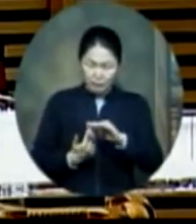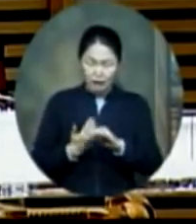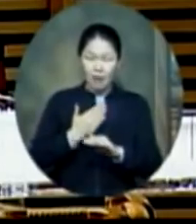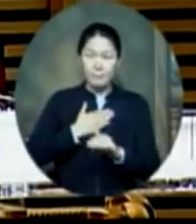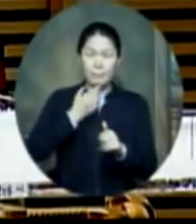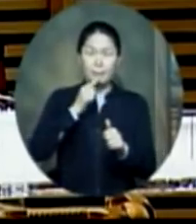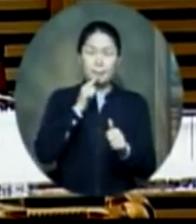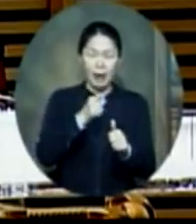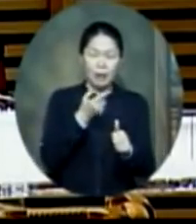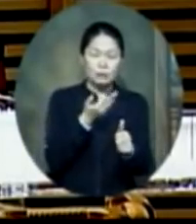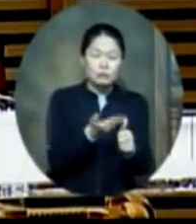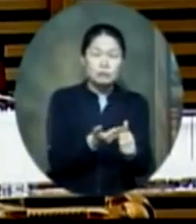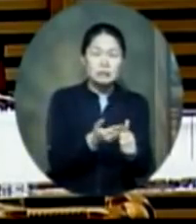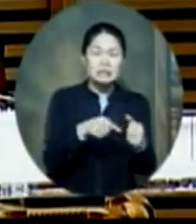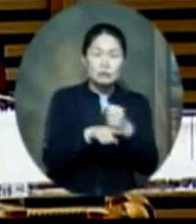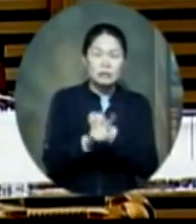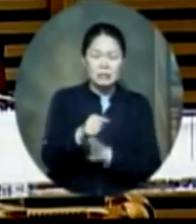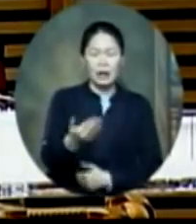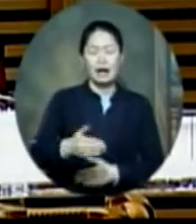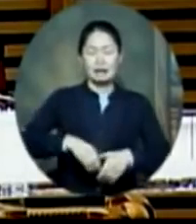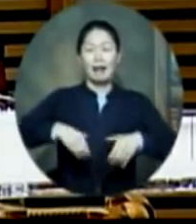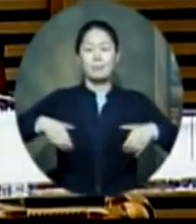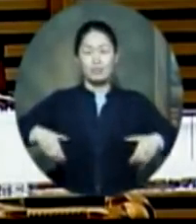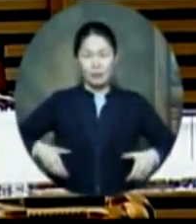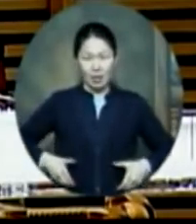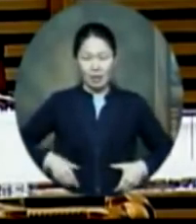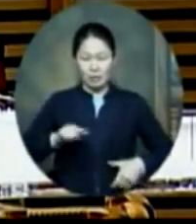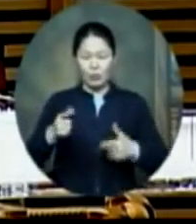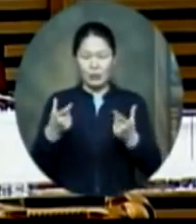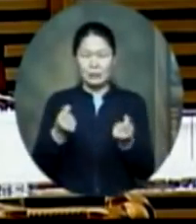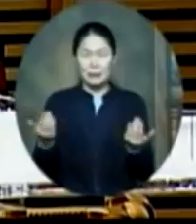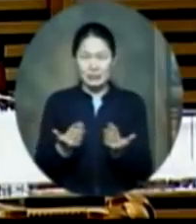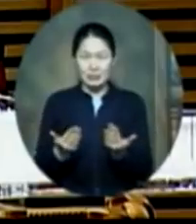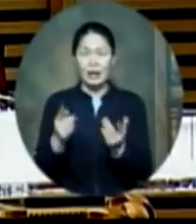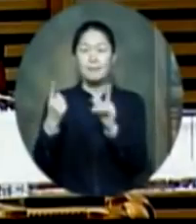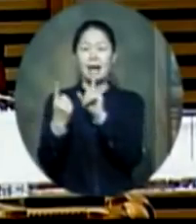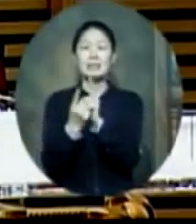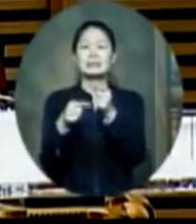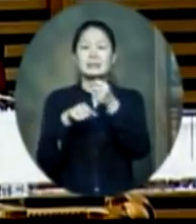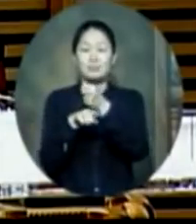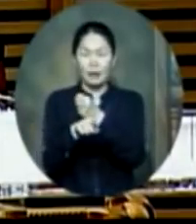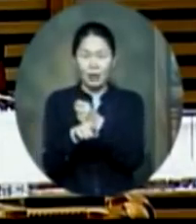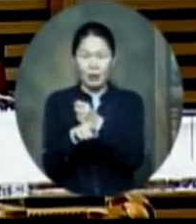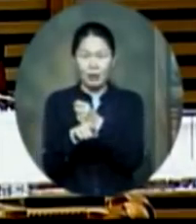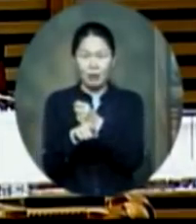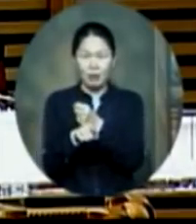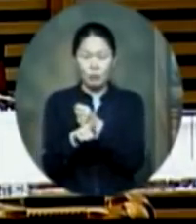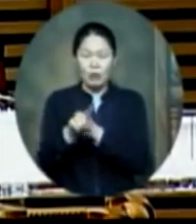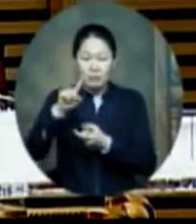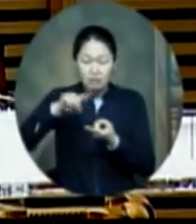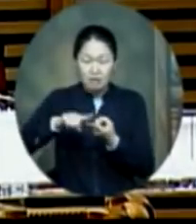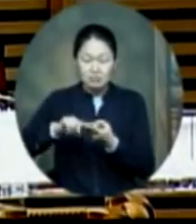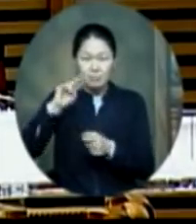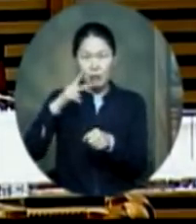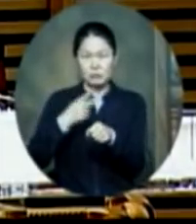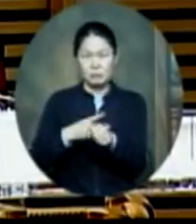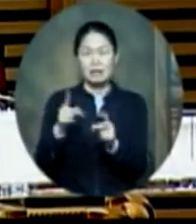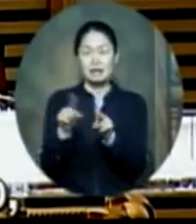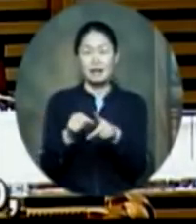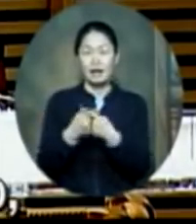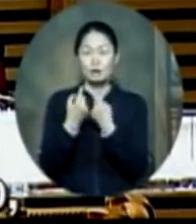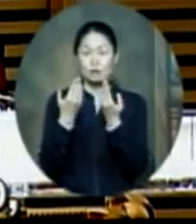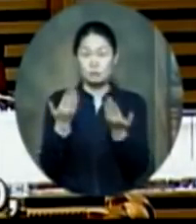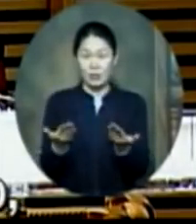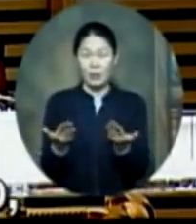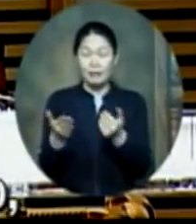것은 너가 담대하게 그 일을 맞이하라고 하는 뜻이야. 그걸 사도 바울은 이해했어요.